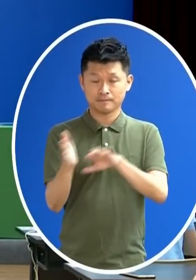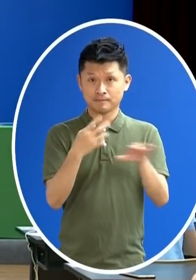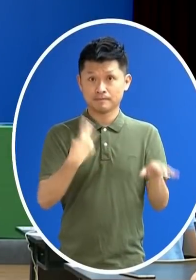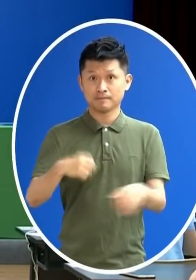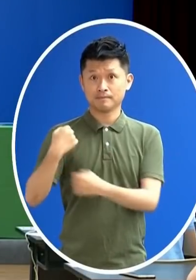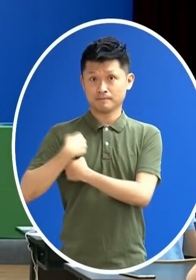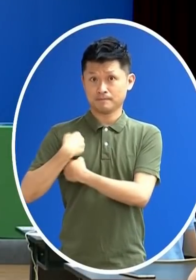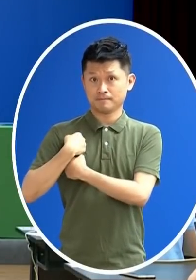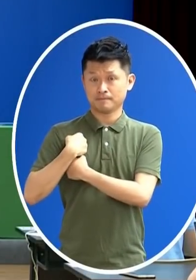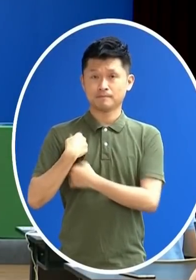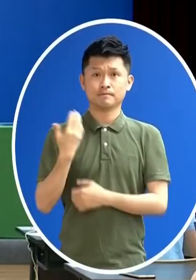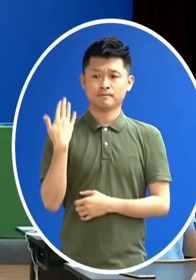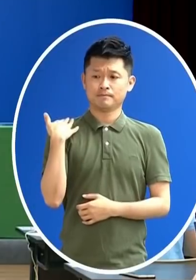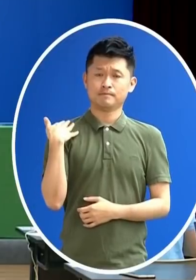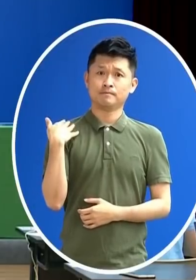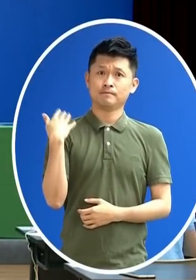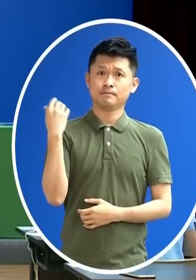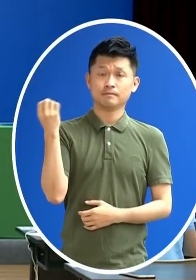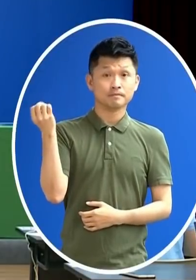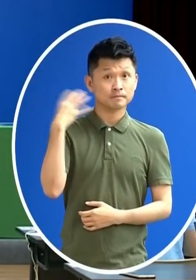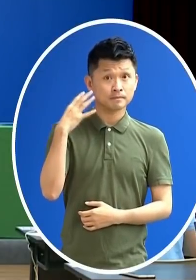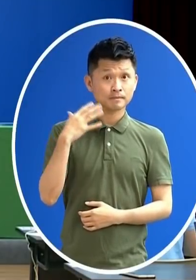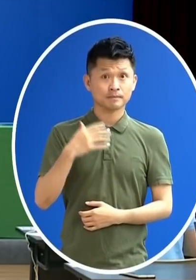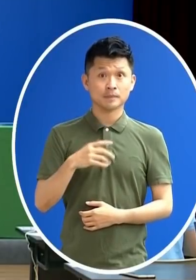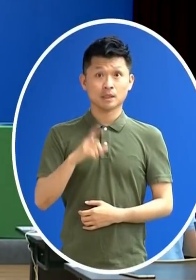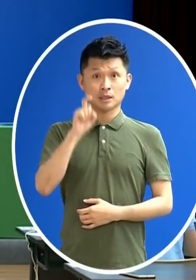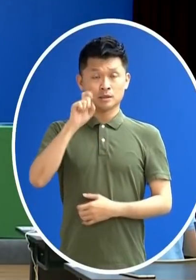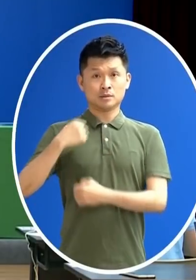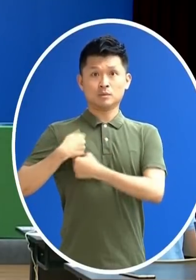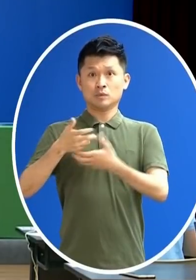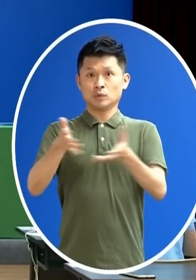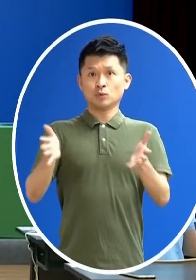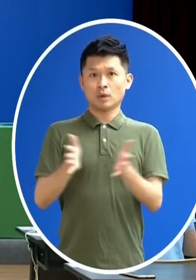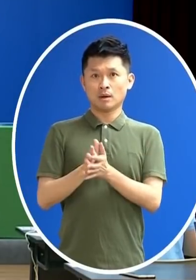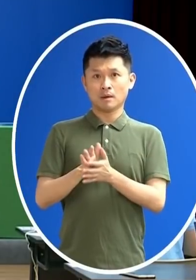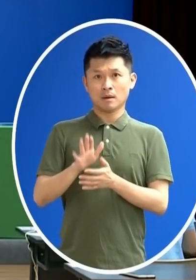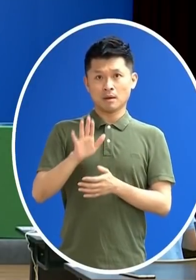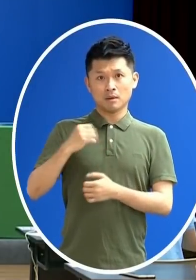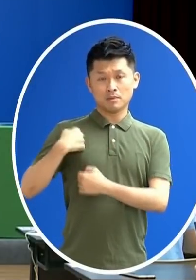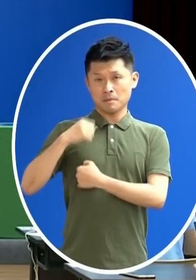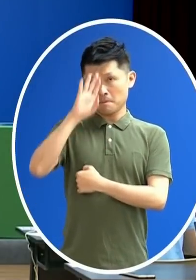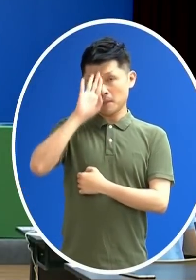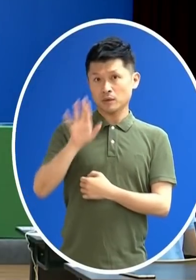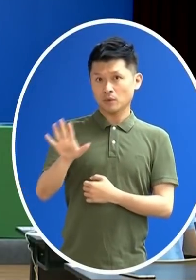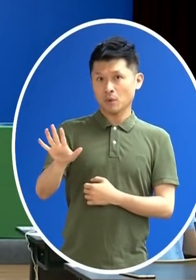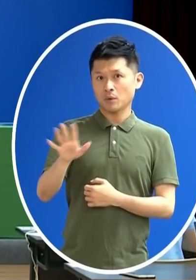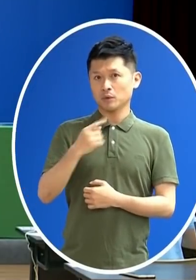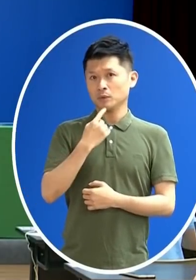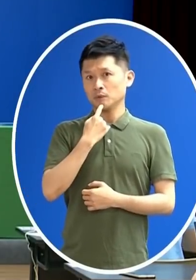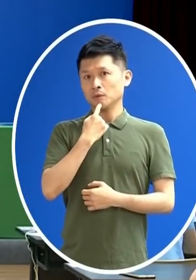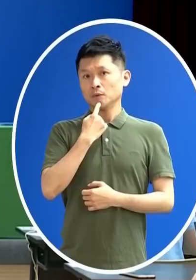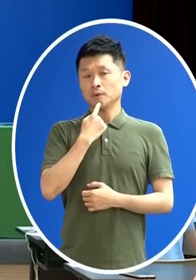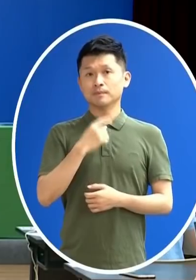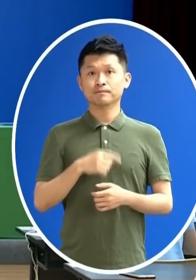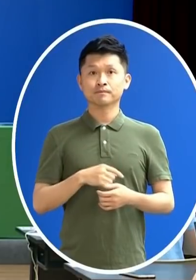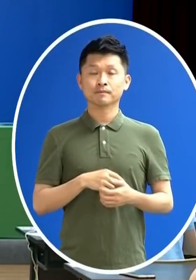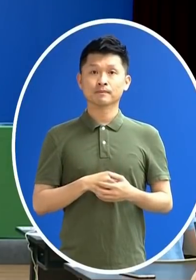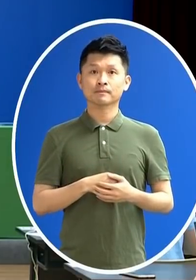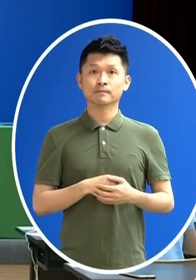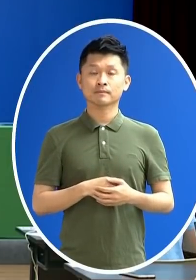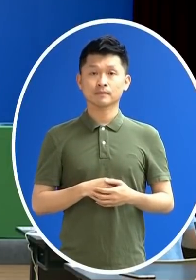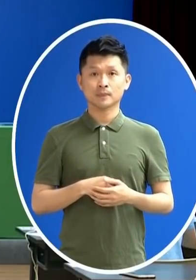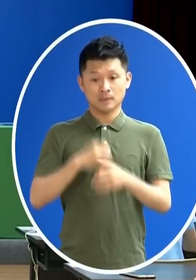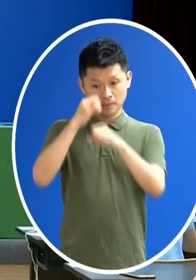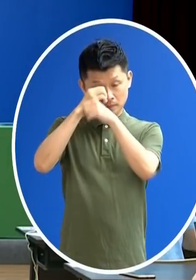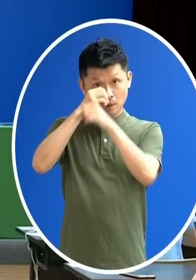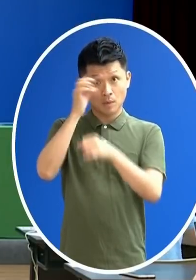有传出说那个十军团有人染疫，那目前军方里面有没有要做相关的快